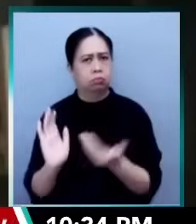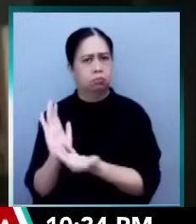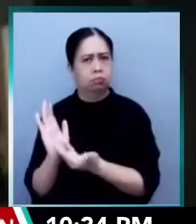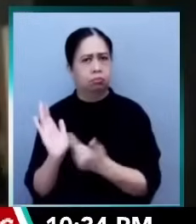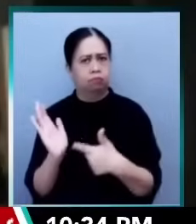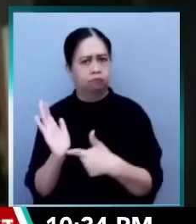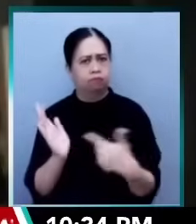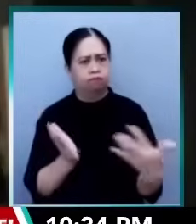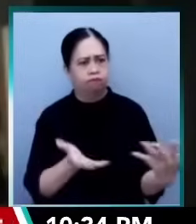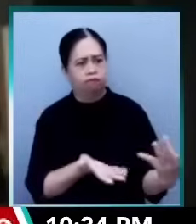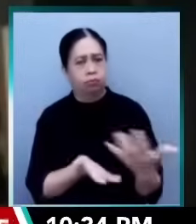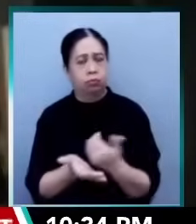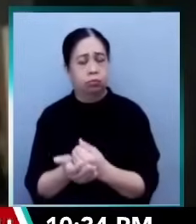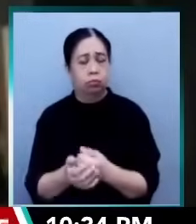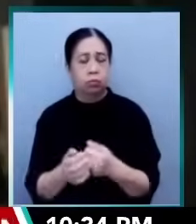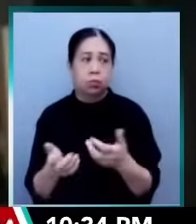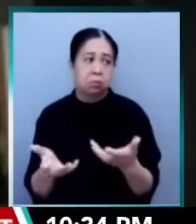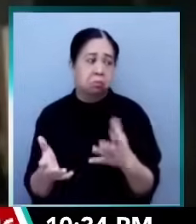I welcome it. Kung